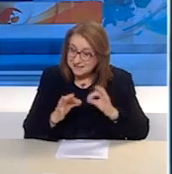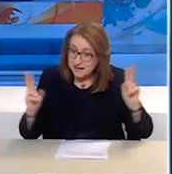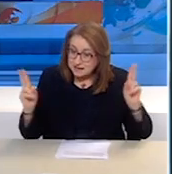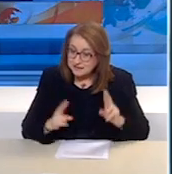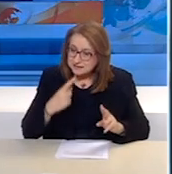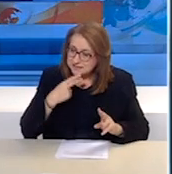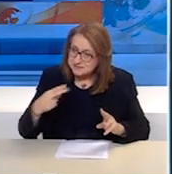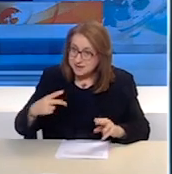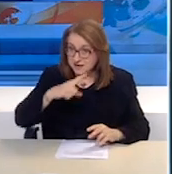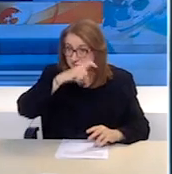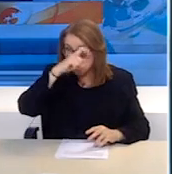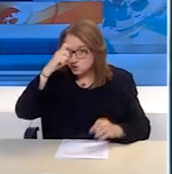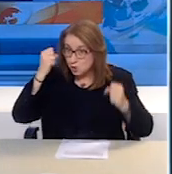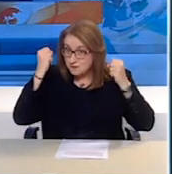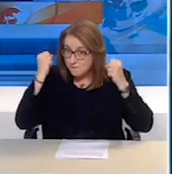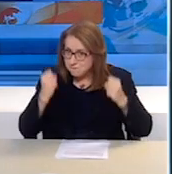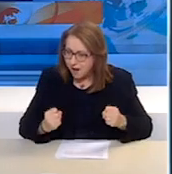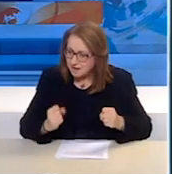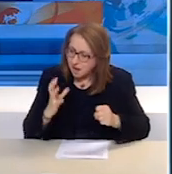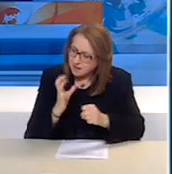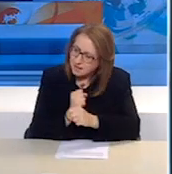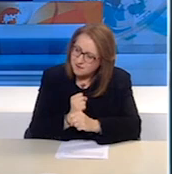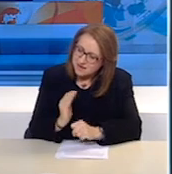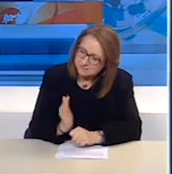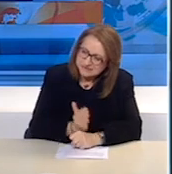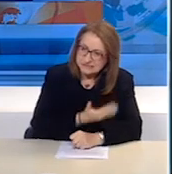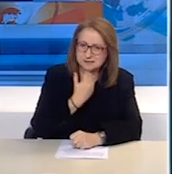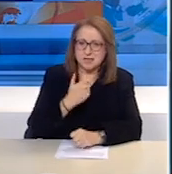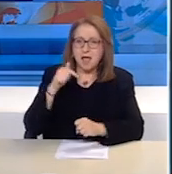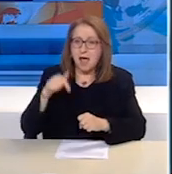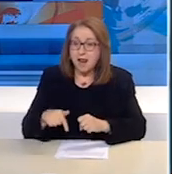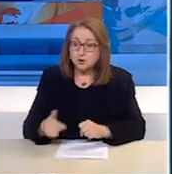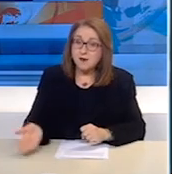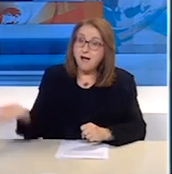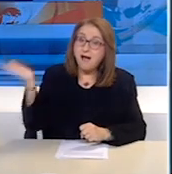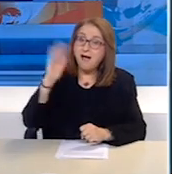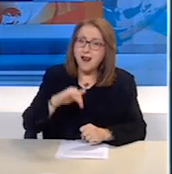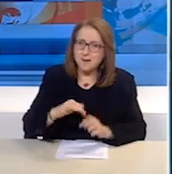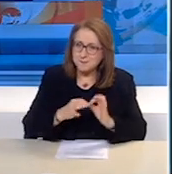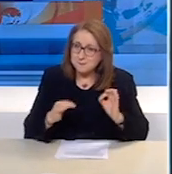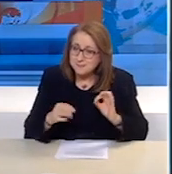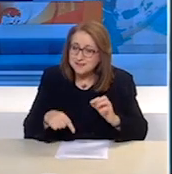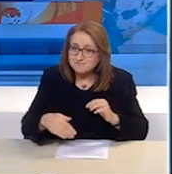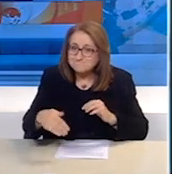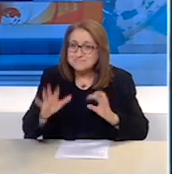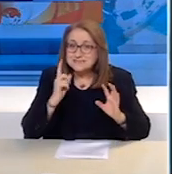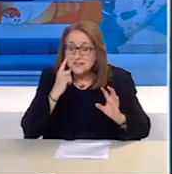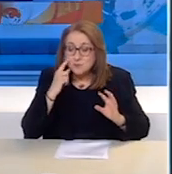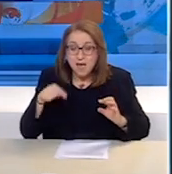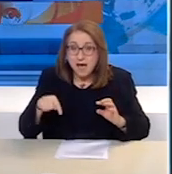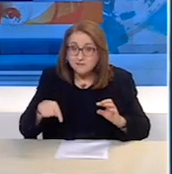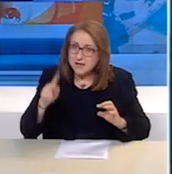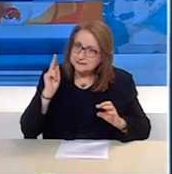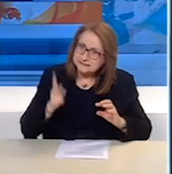της προσπάθειάς μας, η δημιουργία της νέας μας καθημερινότητας, έχει τις δικές της προκλήσεις, τα δικά της στοιχήματα. Προκλήσεις που θα